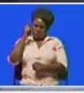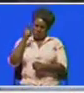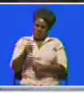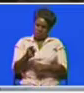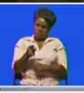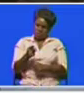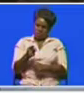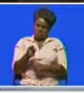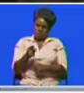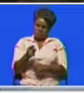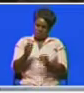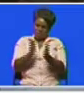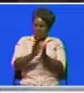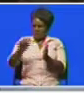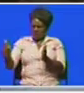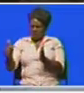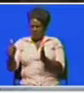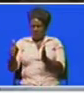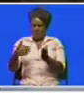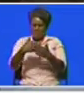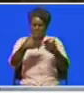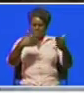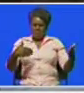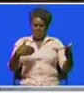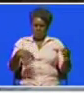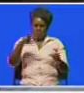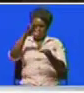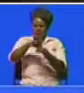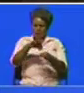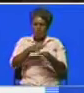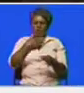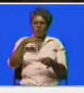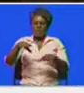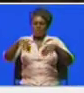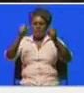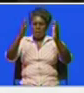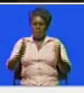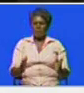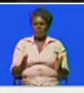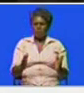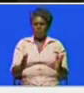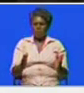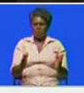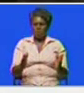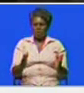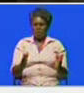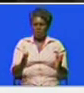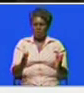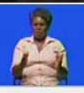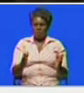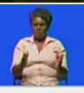kwanza SAFRAN na Morpho, kabla ya kwenda kwa uchaguzi, tunataka chairman waambua